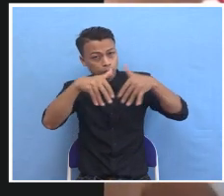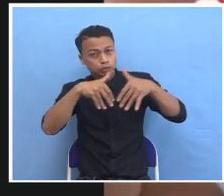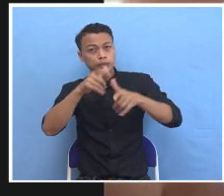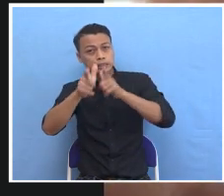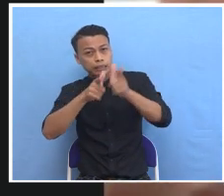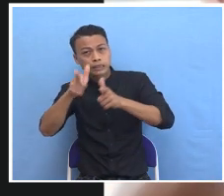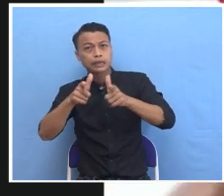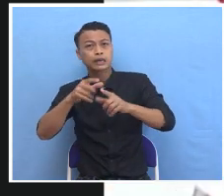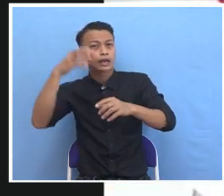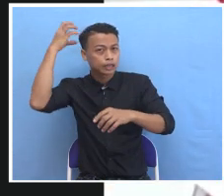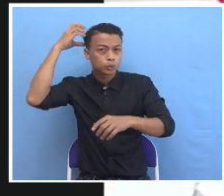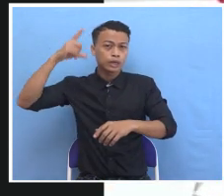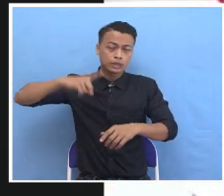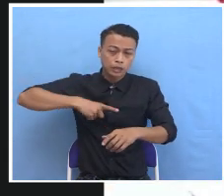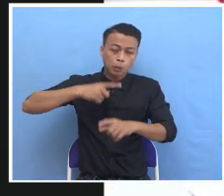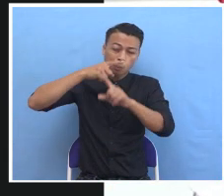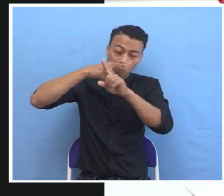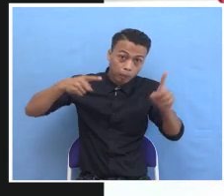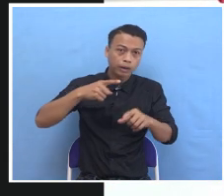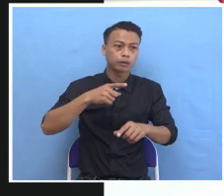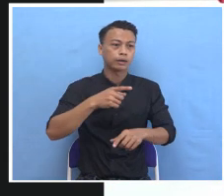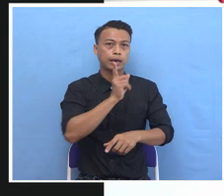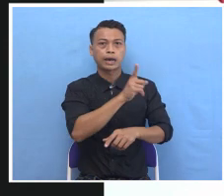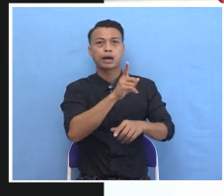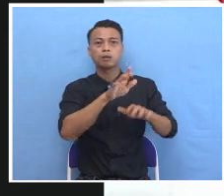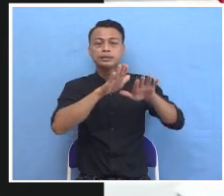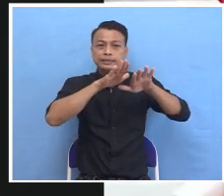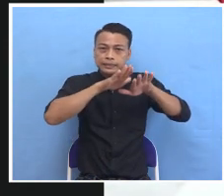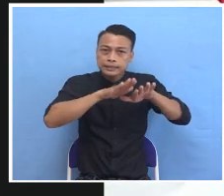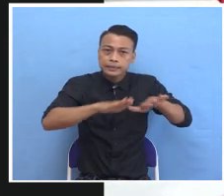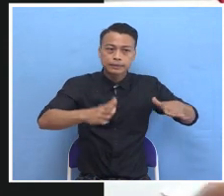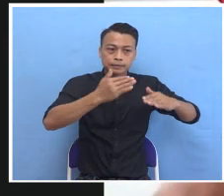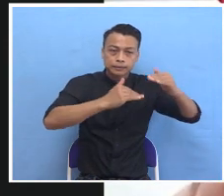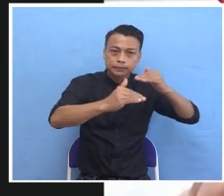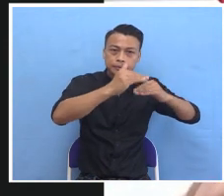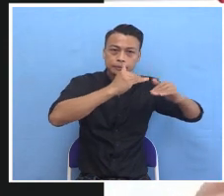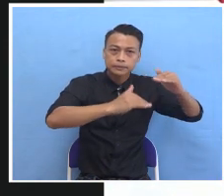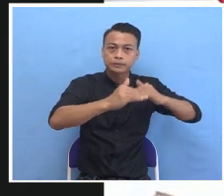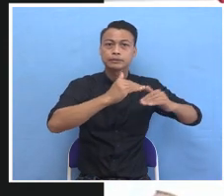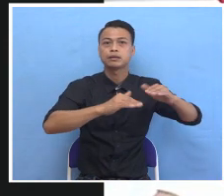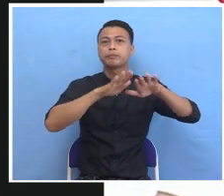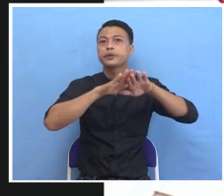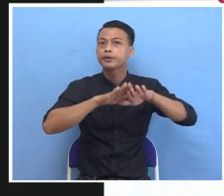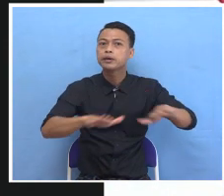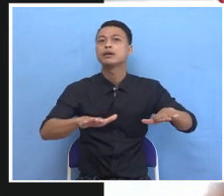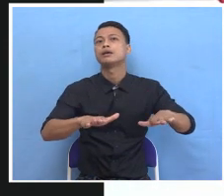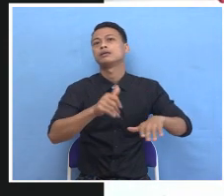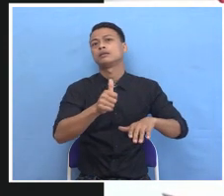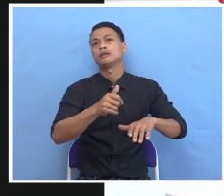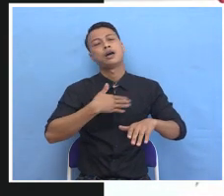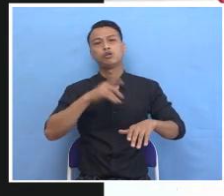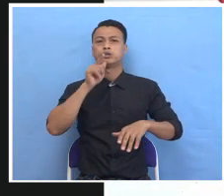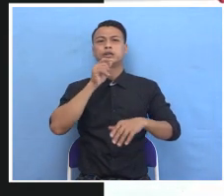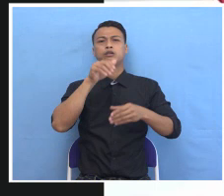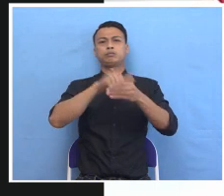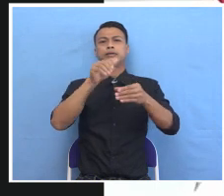ချဖို့အတွက်ဘယ်လိုနည်းနဲ့ချမလဲဆိုတာကိုစဉ်းစားမယ်ငါတို့လုတ်တာမှန်တယ်ငါတို့အကျိုးစီးပွားငါတို့ပါတီရဲ့အကျိုးစီးပွားအမျိုးသားအကျိုးစီးပွားတဲ့တထက်တည်းကြရတ